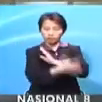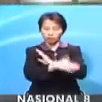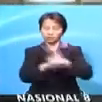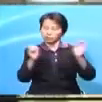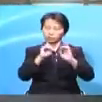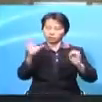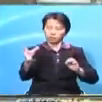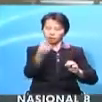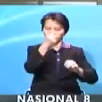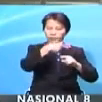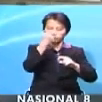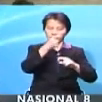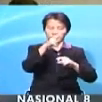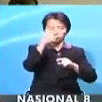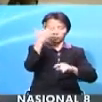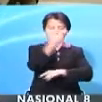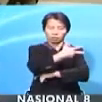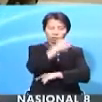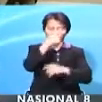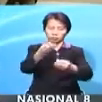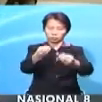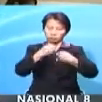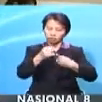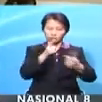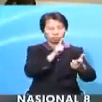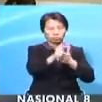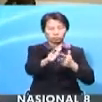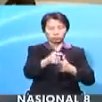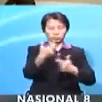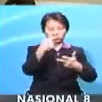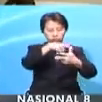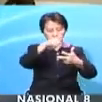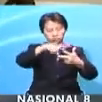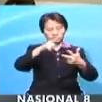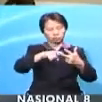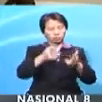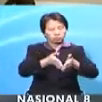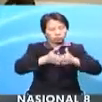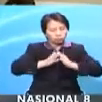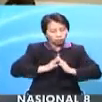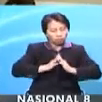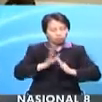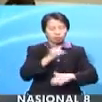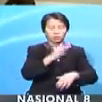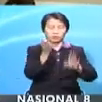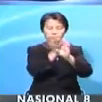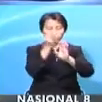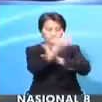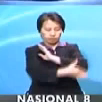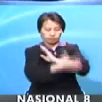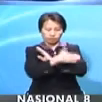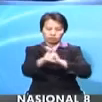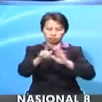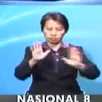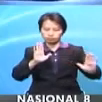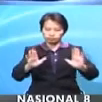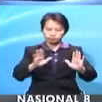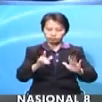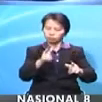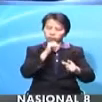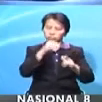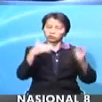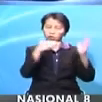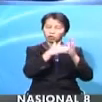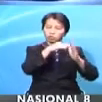mengambil lebih dari 3 hari untuk memberi kebenaran kepada ketiga-tiga permohonan baik negara sebagai pengawal Selia juga tidak